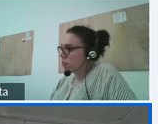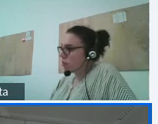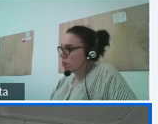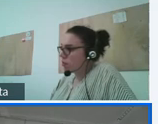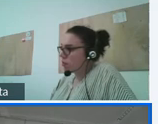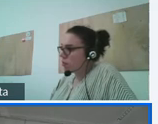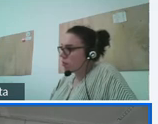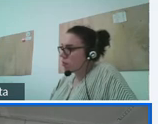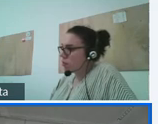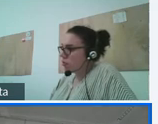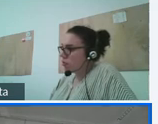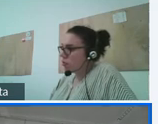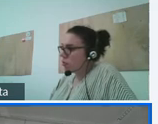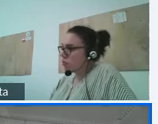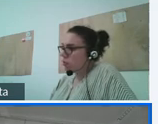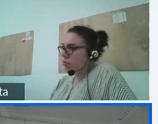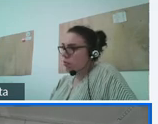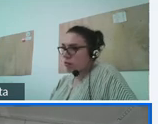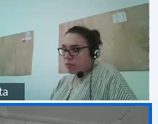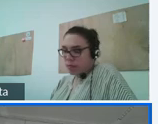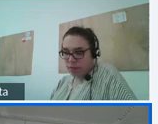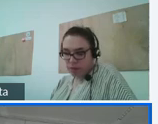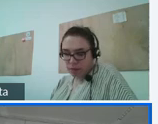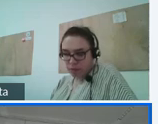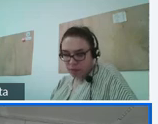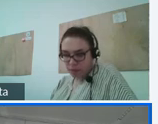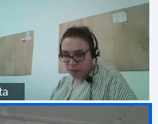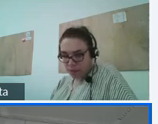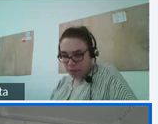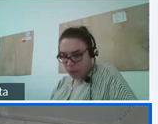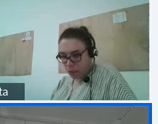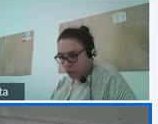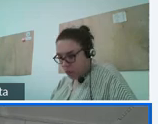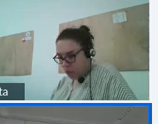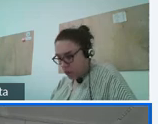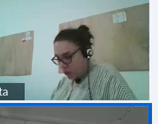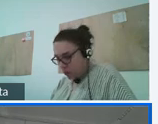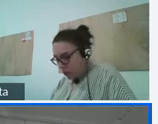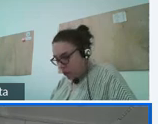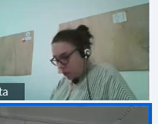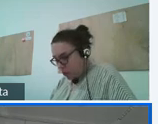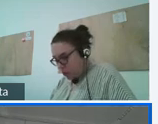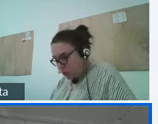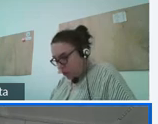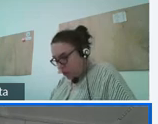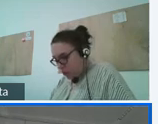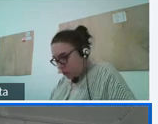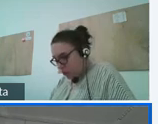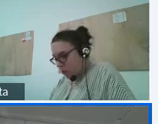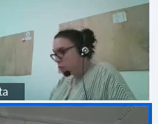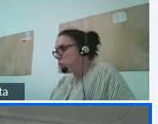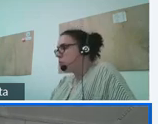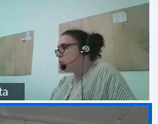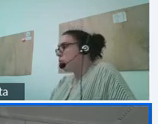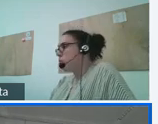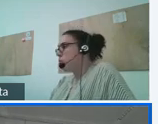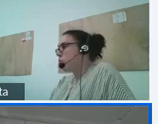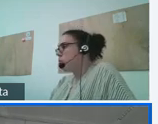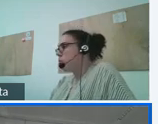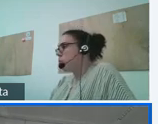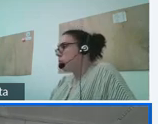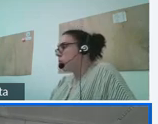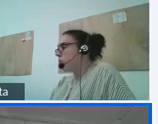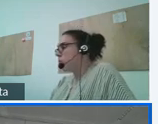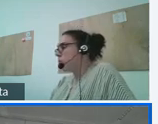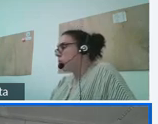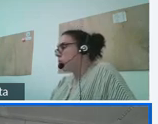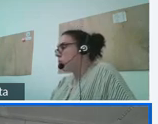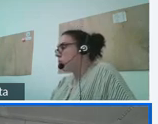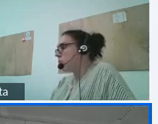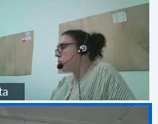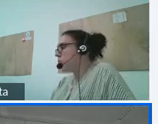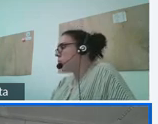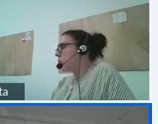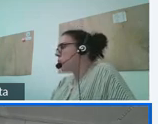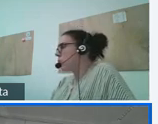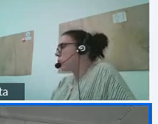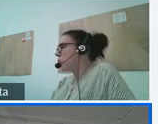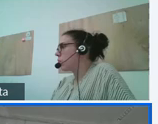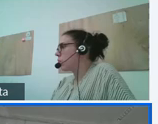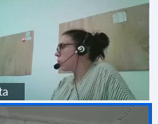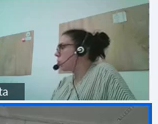degli open data. Qualora il dataset originario non abbia un metadato, vengono indicati quali per